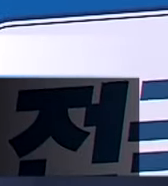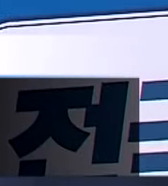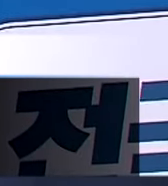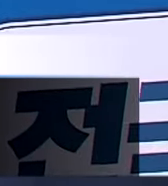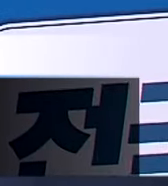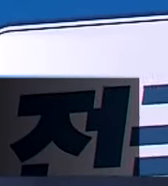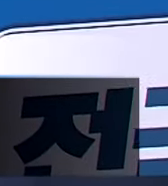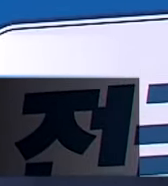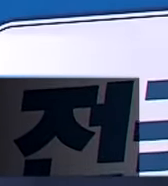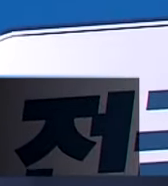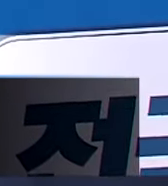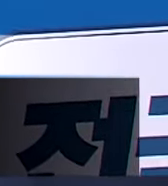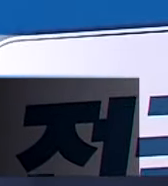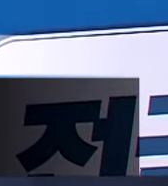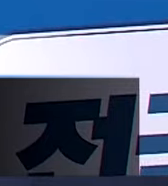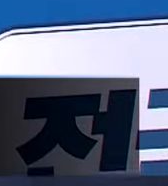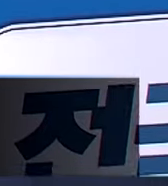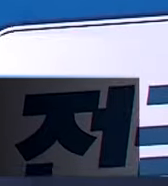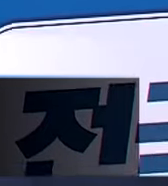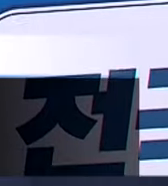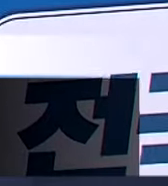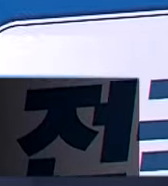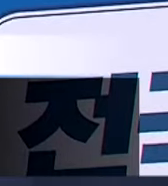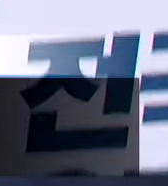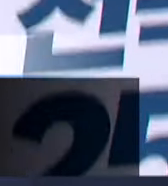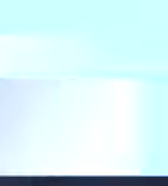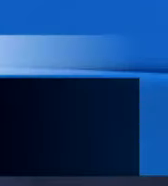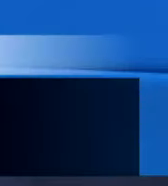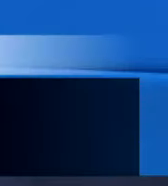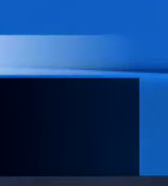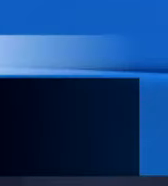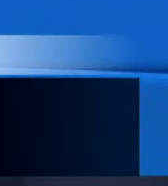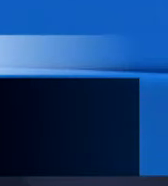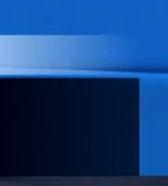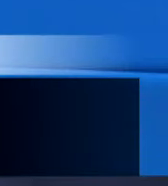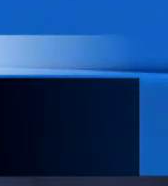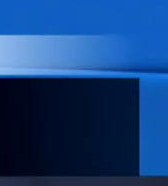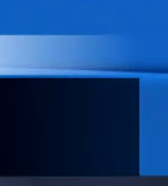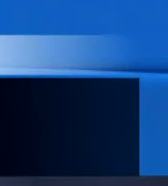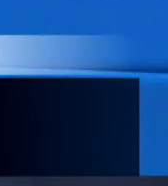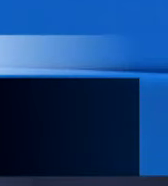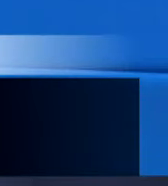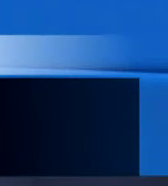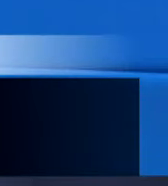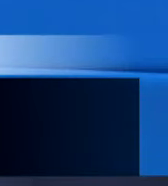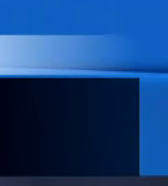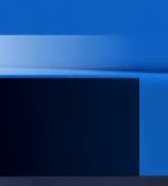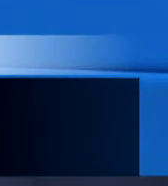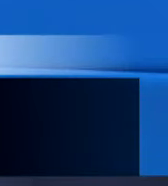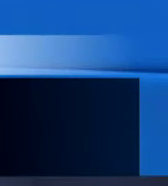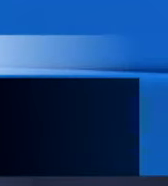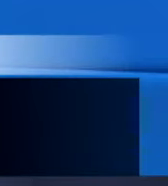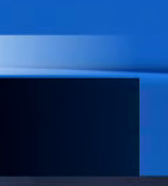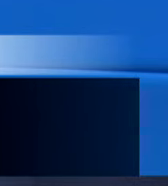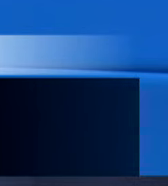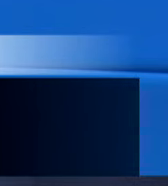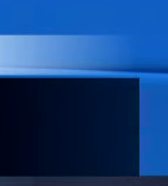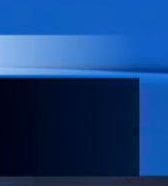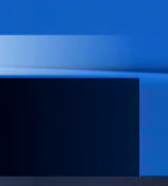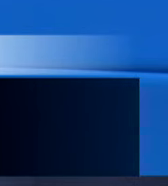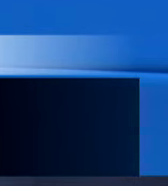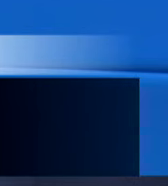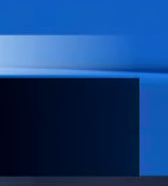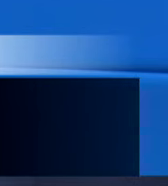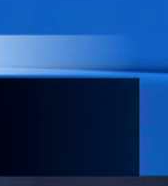취약계층들의 경우에는 1인당 10만원의 추가 지급을 추진하겠습니다. 우리나라 20대 청년 중에 절반은 내 미래에